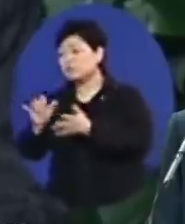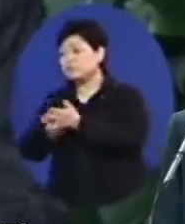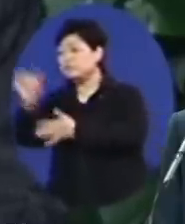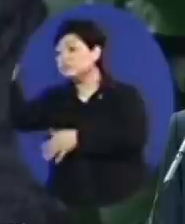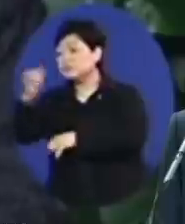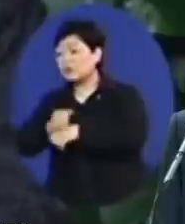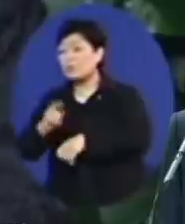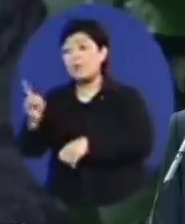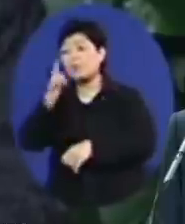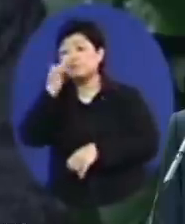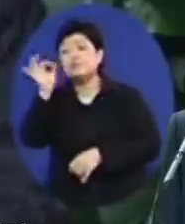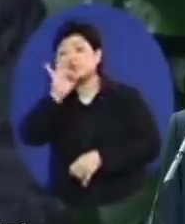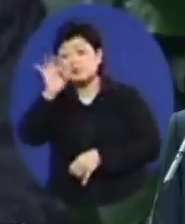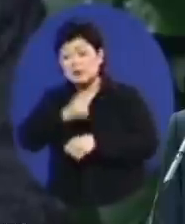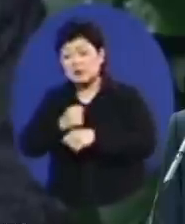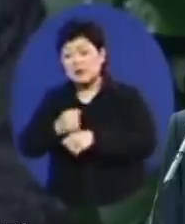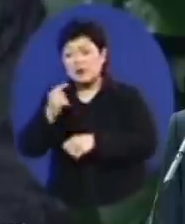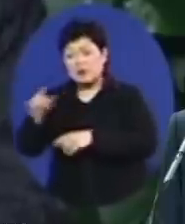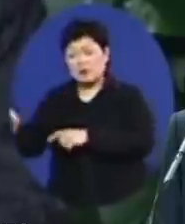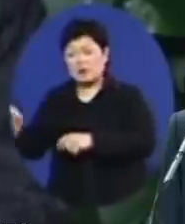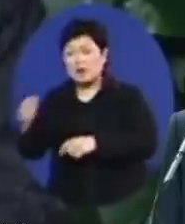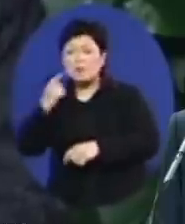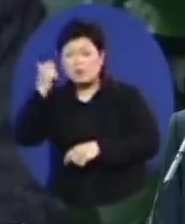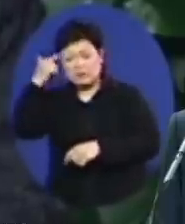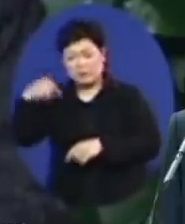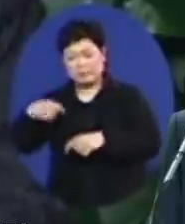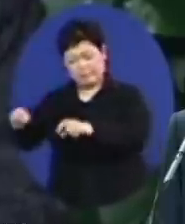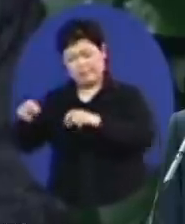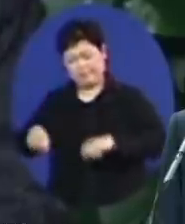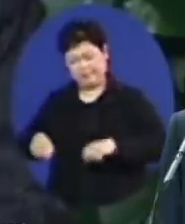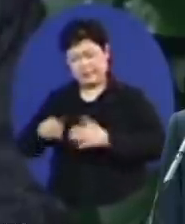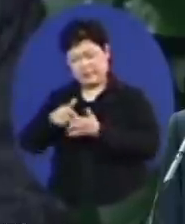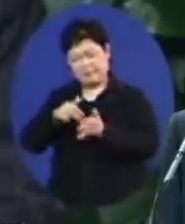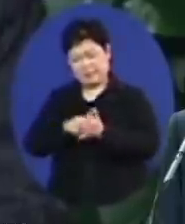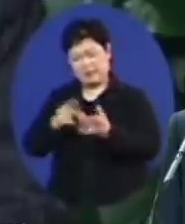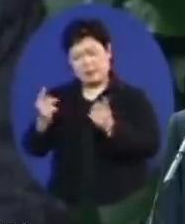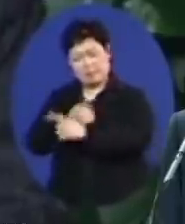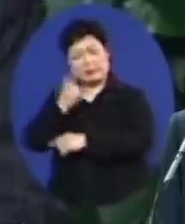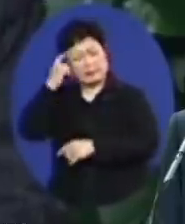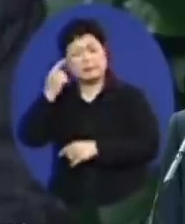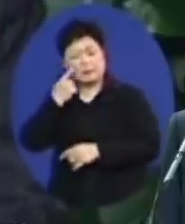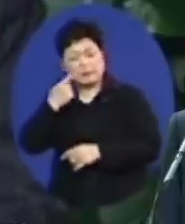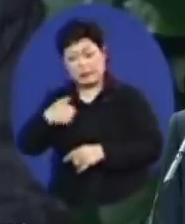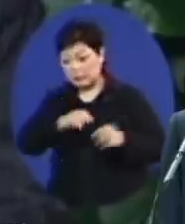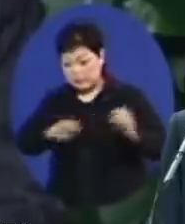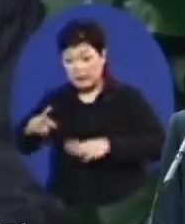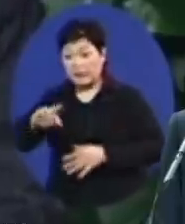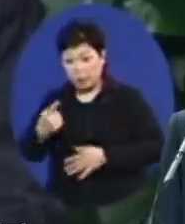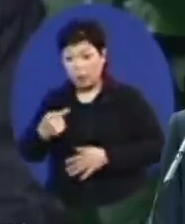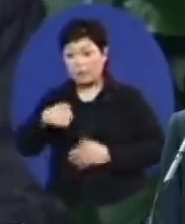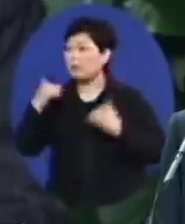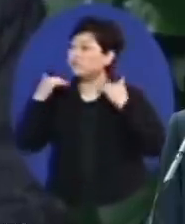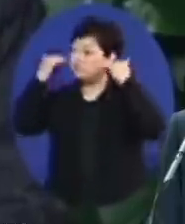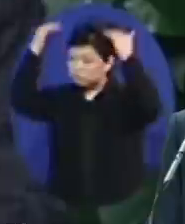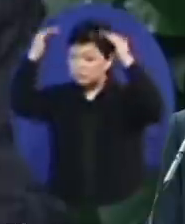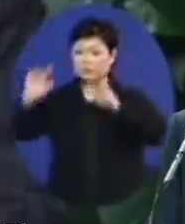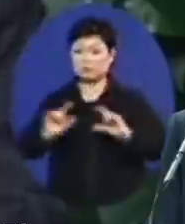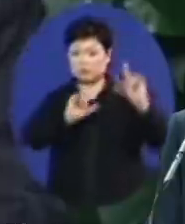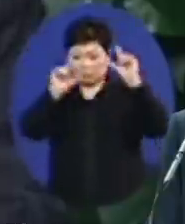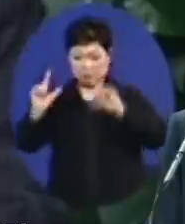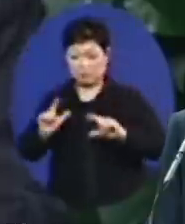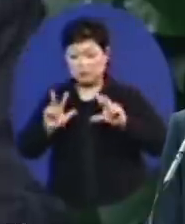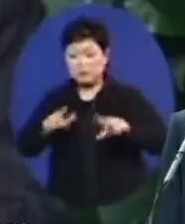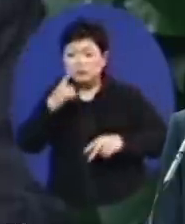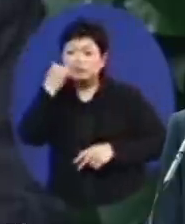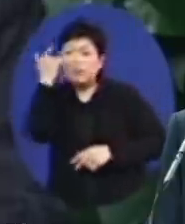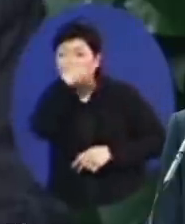내 처지가 안 되니 모릅니다. 나를 싫다고 버렸을지라도 내가 오늘 성년이 되어서 사는데